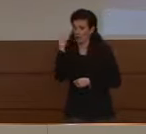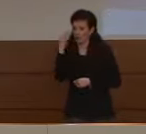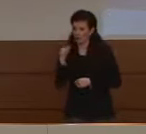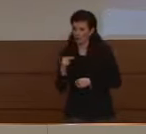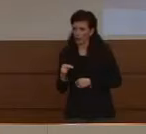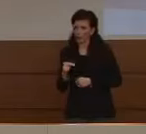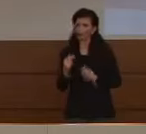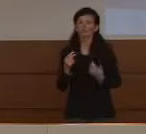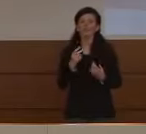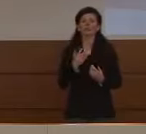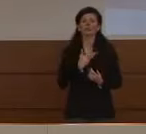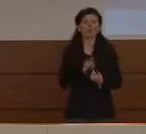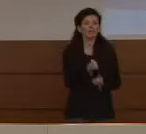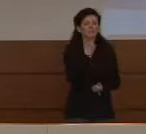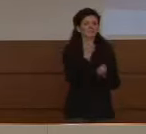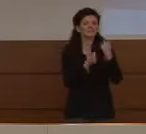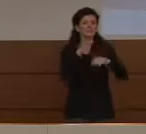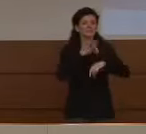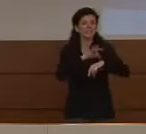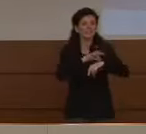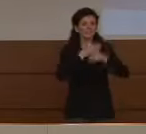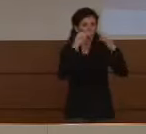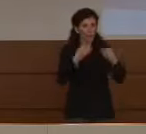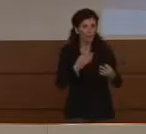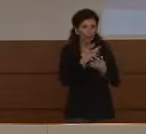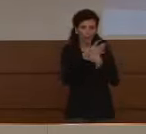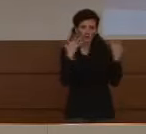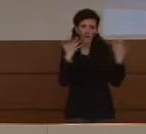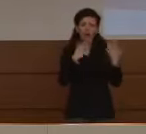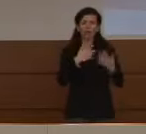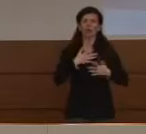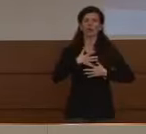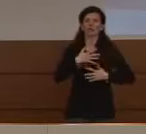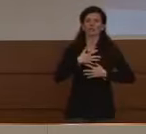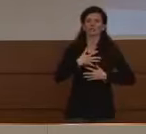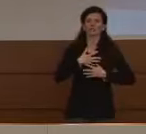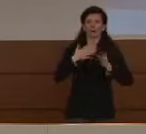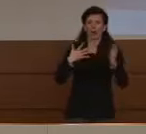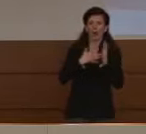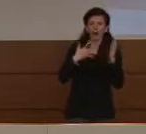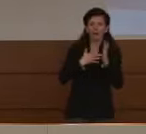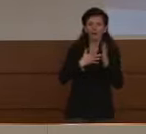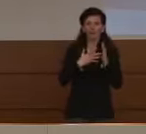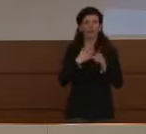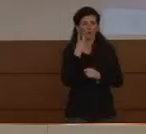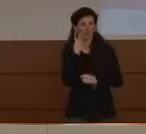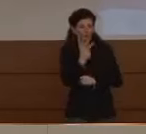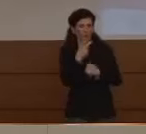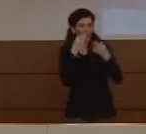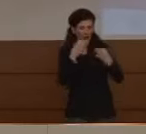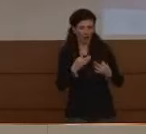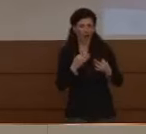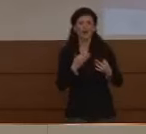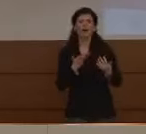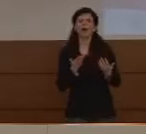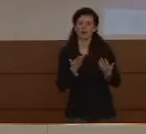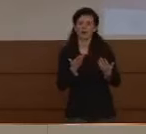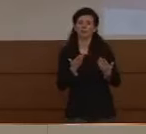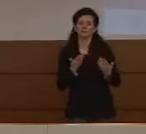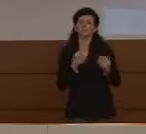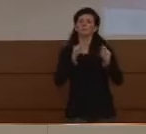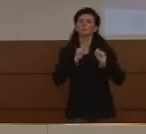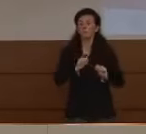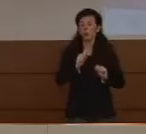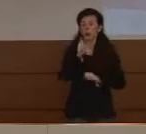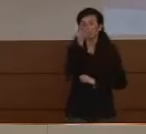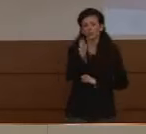ci sono sintomi i sintomi evidenti difficoltà respiratorie quindi sotto questo profilo possono esserci anche delle persone